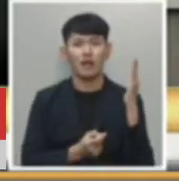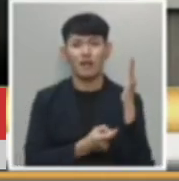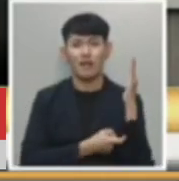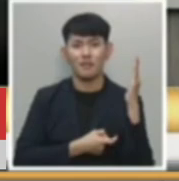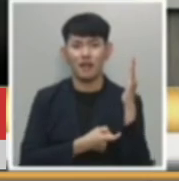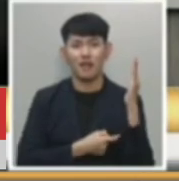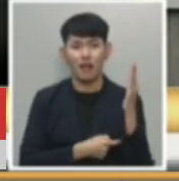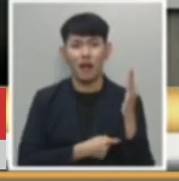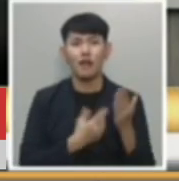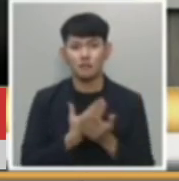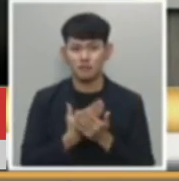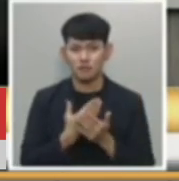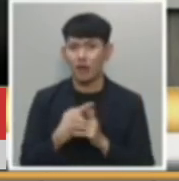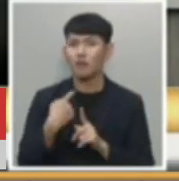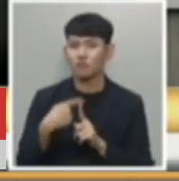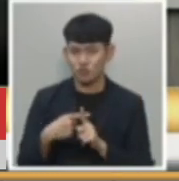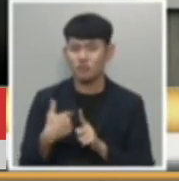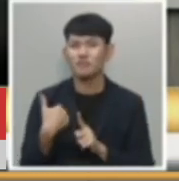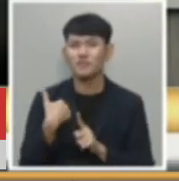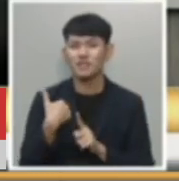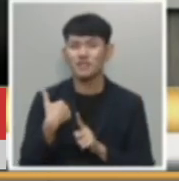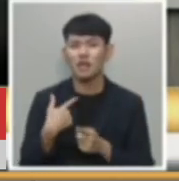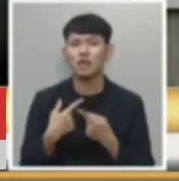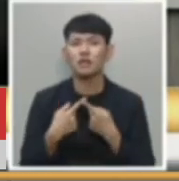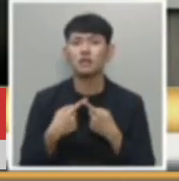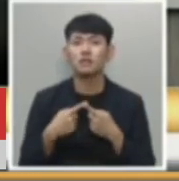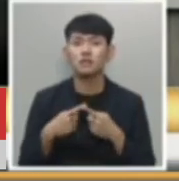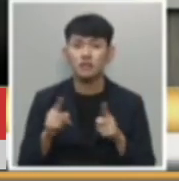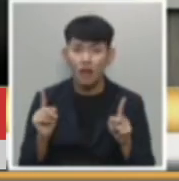ช่นเดียวกันแต่ว่าความตั้งใ